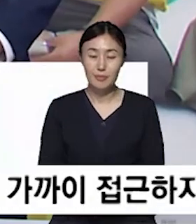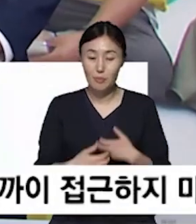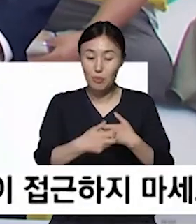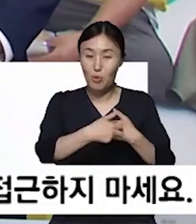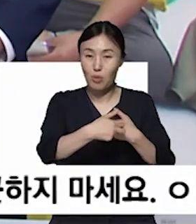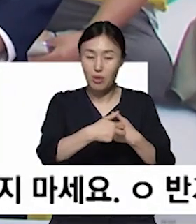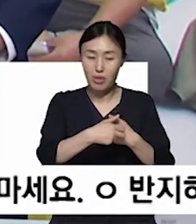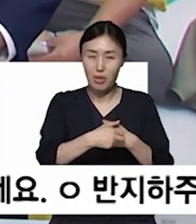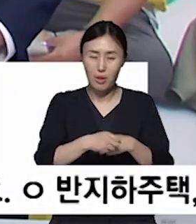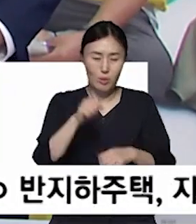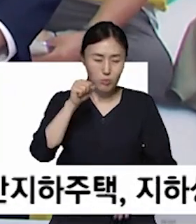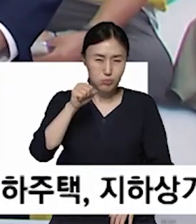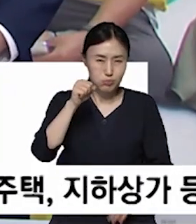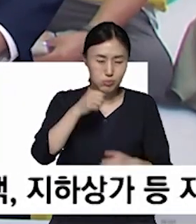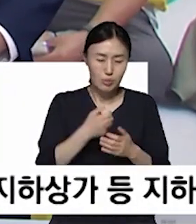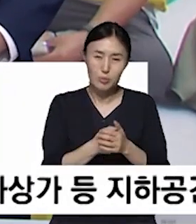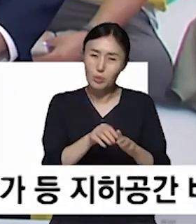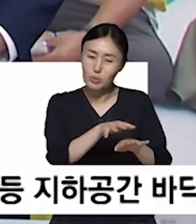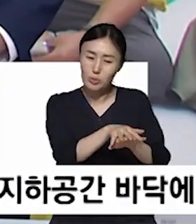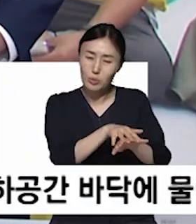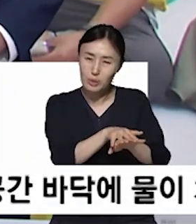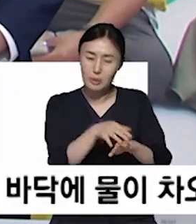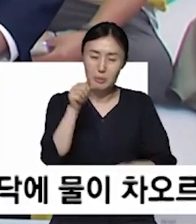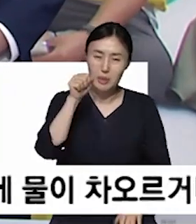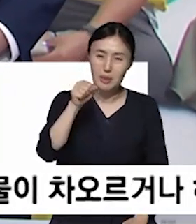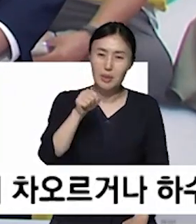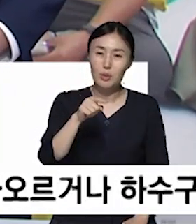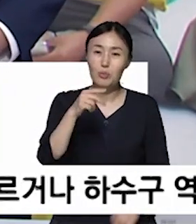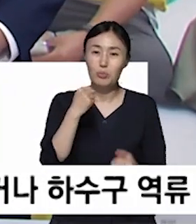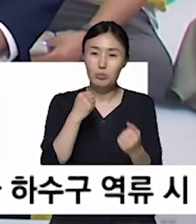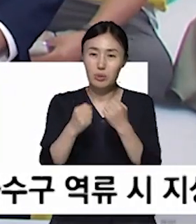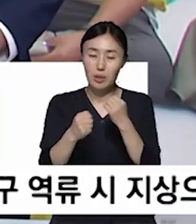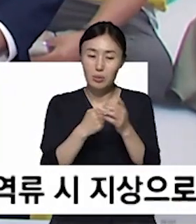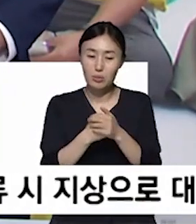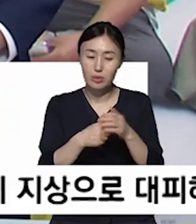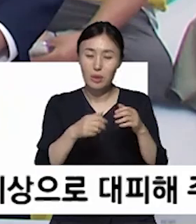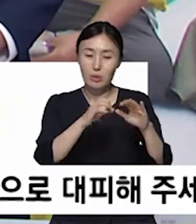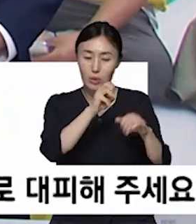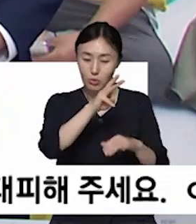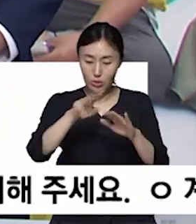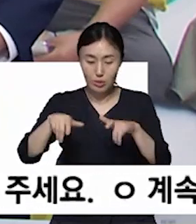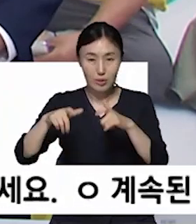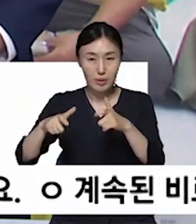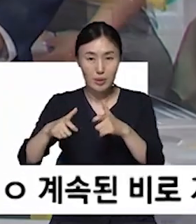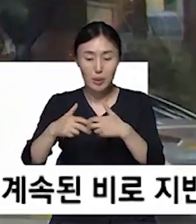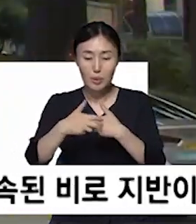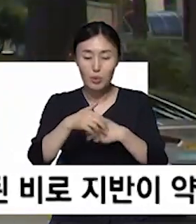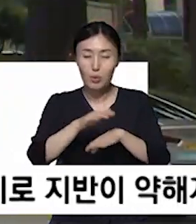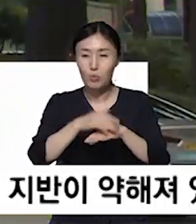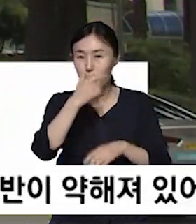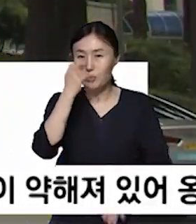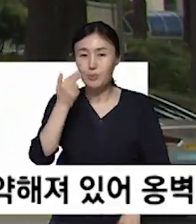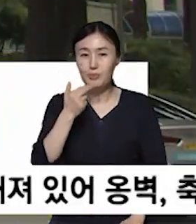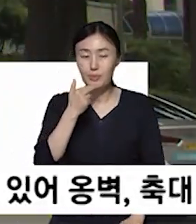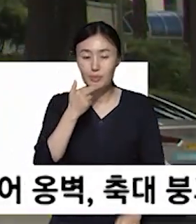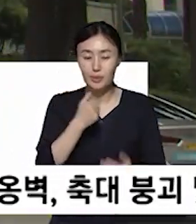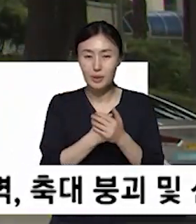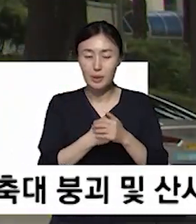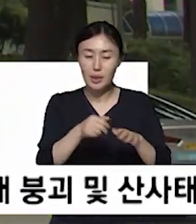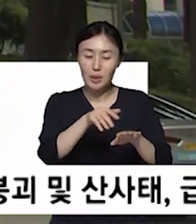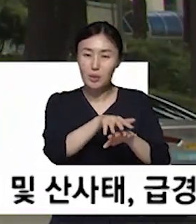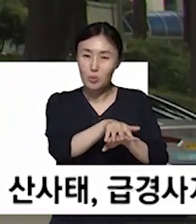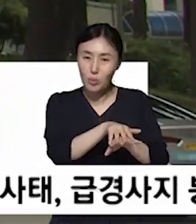보건의료노조의 총파업에도 불구하고 광주 전남에선 우려했던 의료 공백이 발생하지 않았습니다. 광주 전남 지역에선